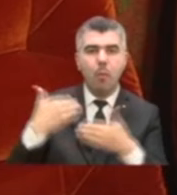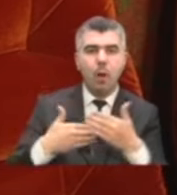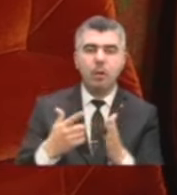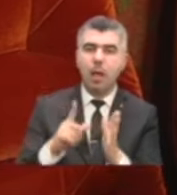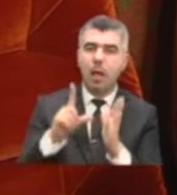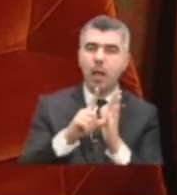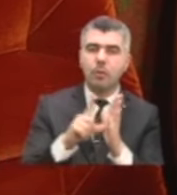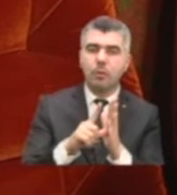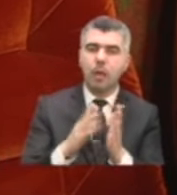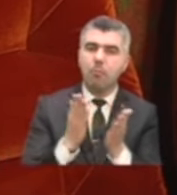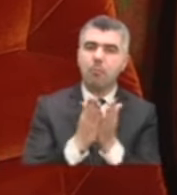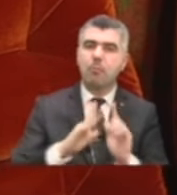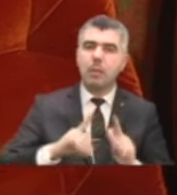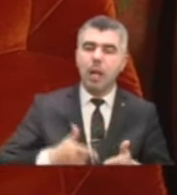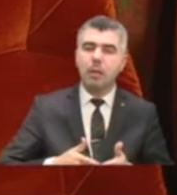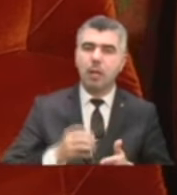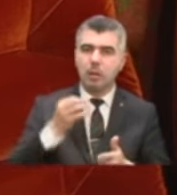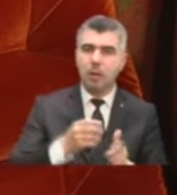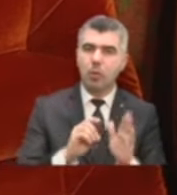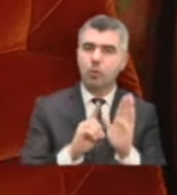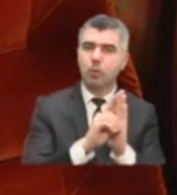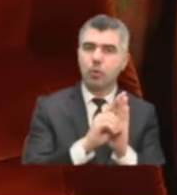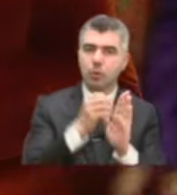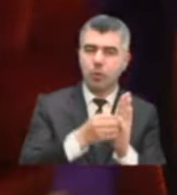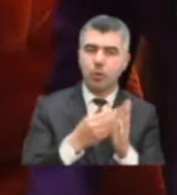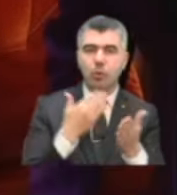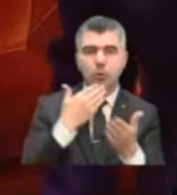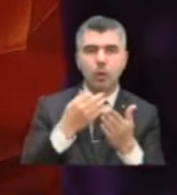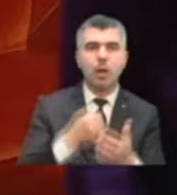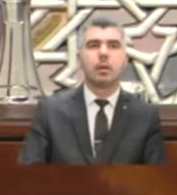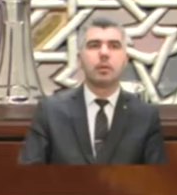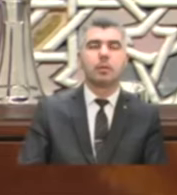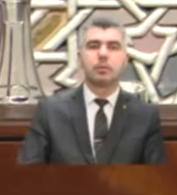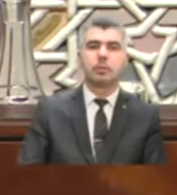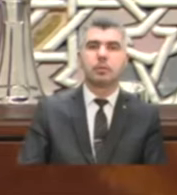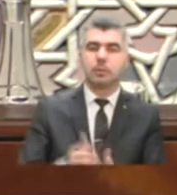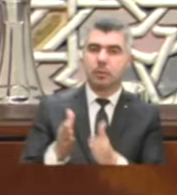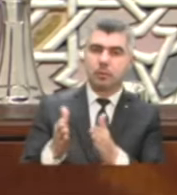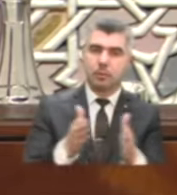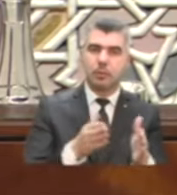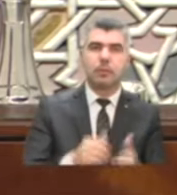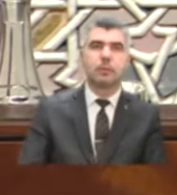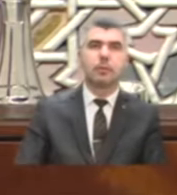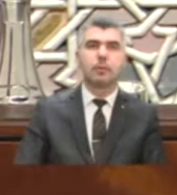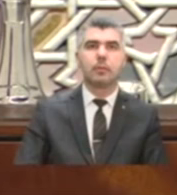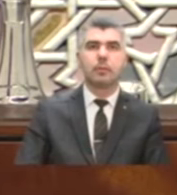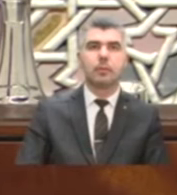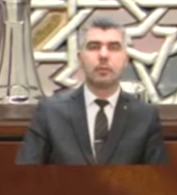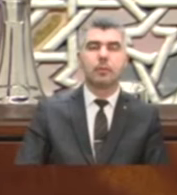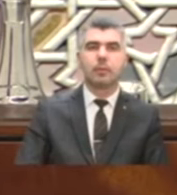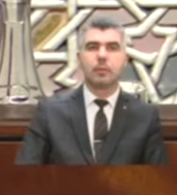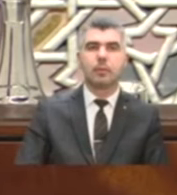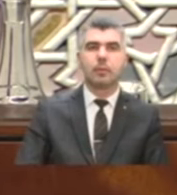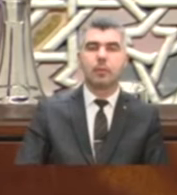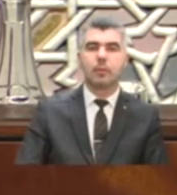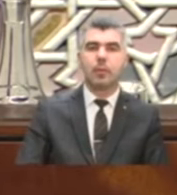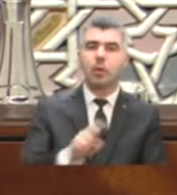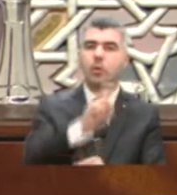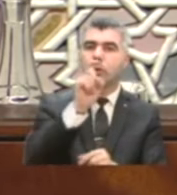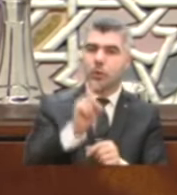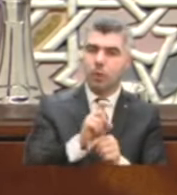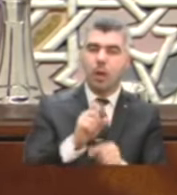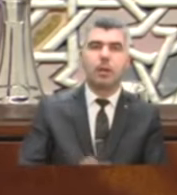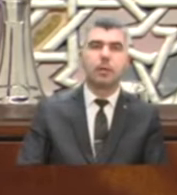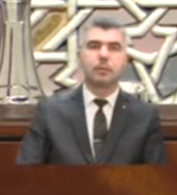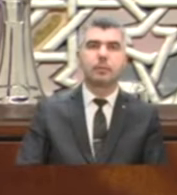في التندروس، وهذا حق يضمنه الدستور. وشكرا لكم. شكرا السيدة الوزيرة. والسؤال الأخير في